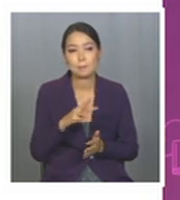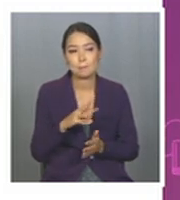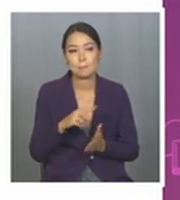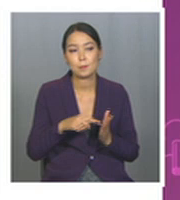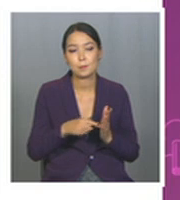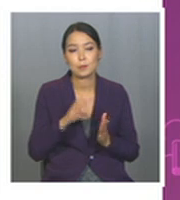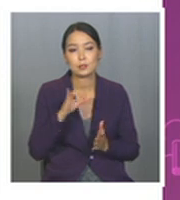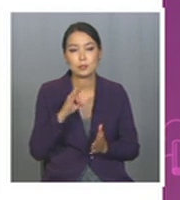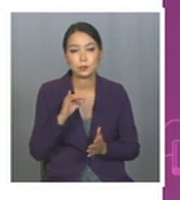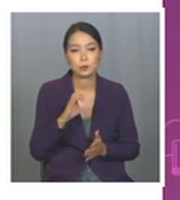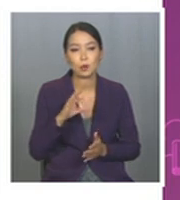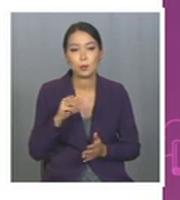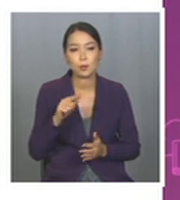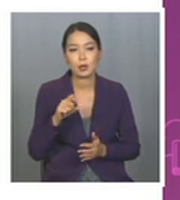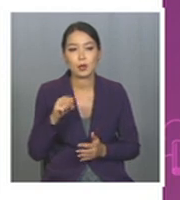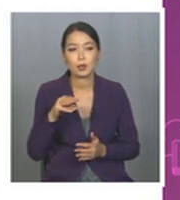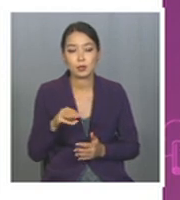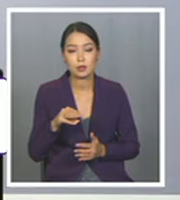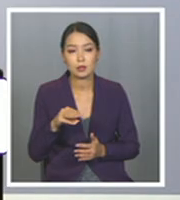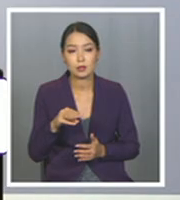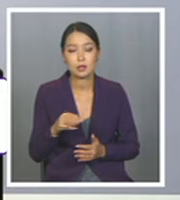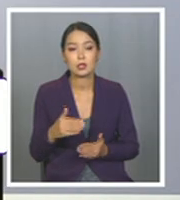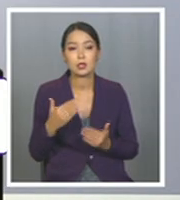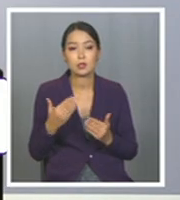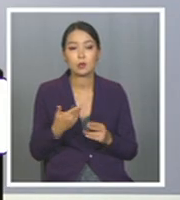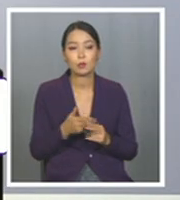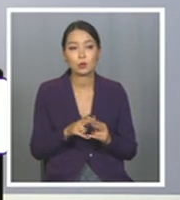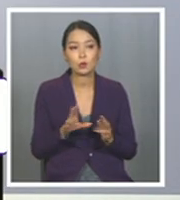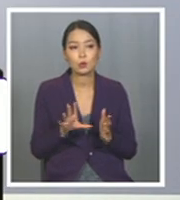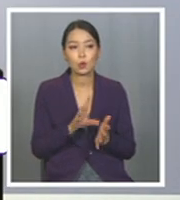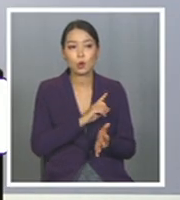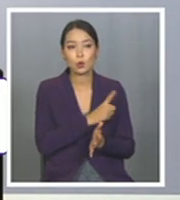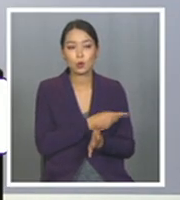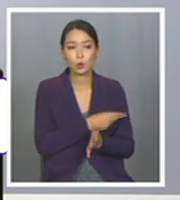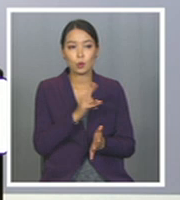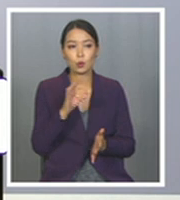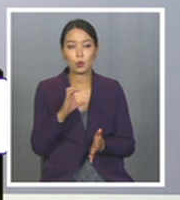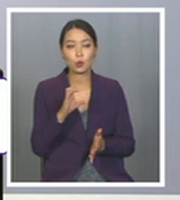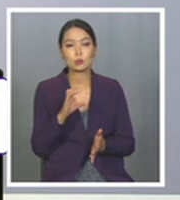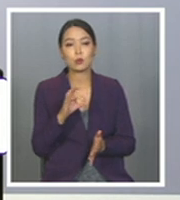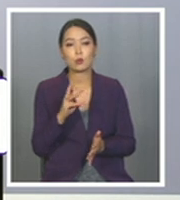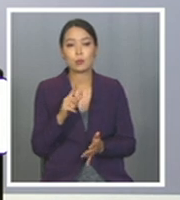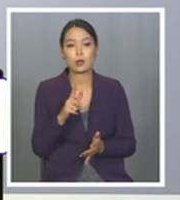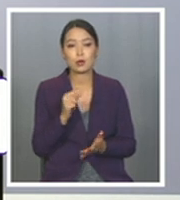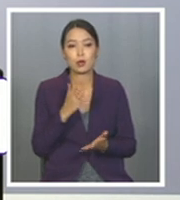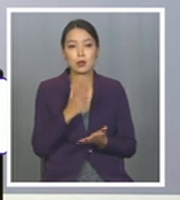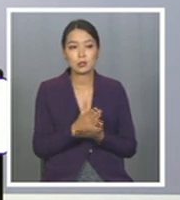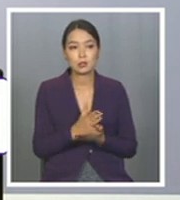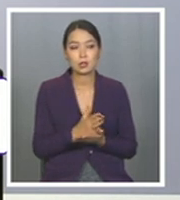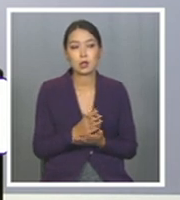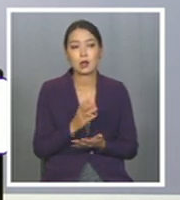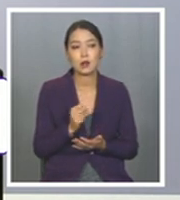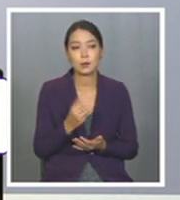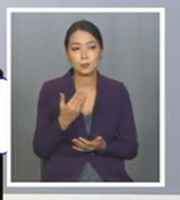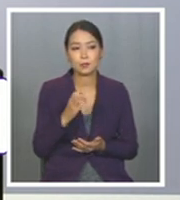синус омегаты. Енді қараңыздар, бізде тоқ күшіміз косинус саңы бойынша өзгеріп тұр. Ал кернеуіміз синус саңы